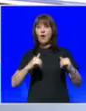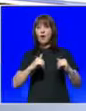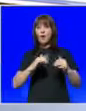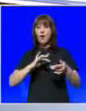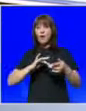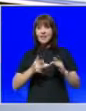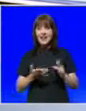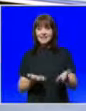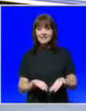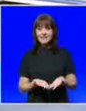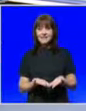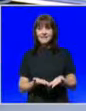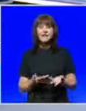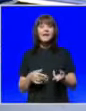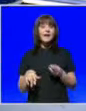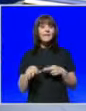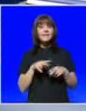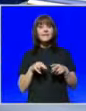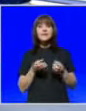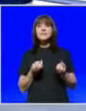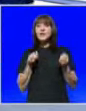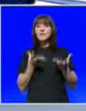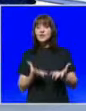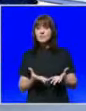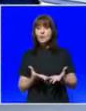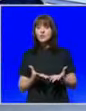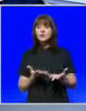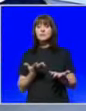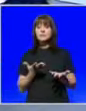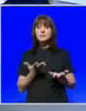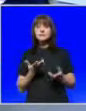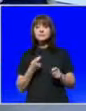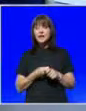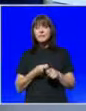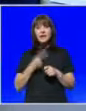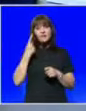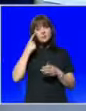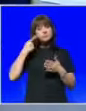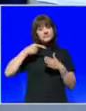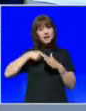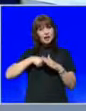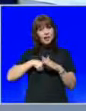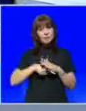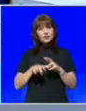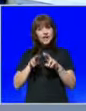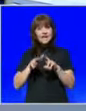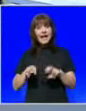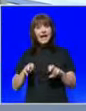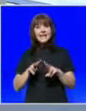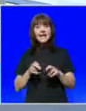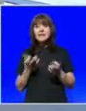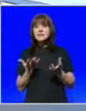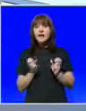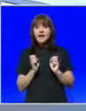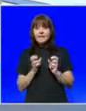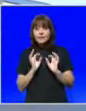страна обаче ние търсим възможност да направим един по-задълбочен анализ за причините за тези резултати. И всъщност вече сме